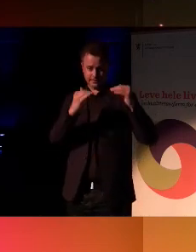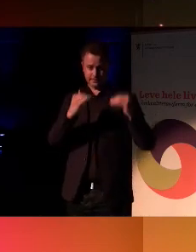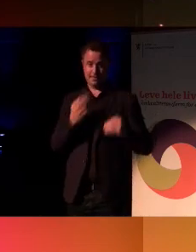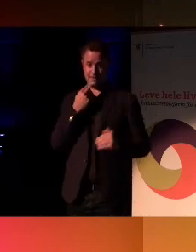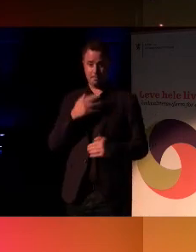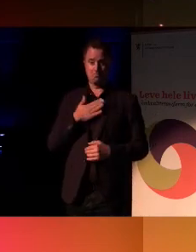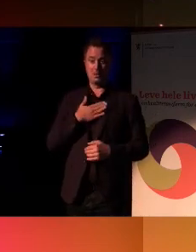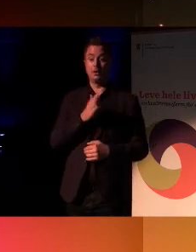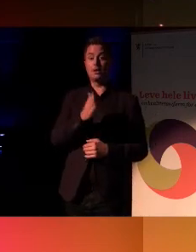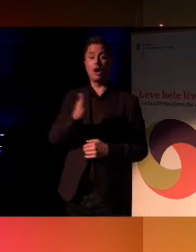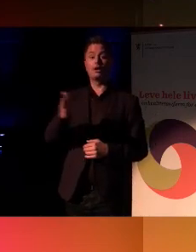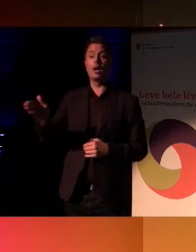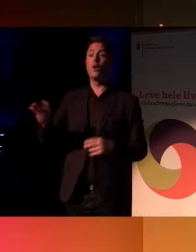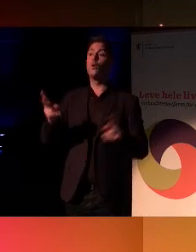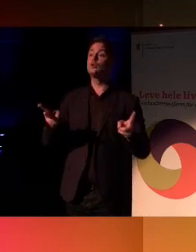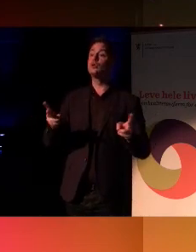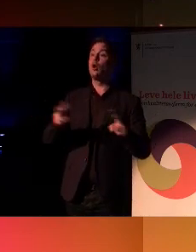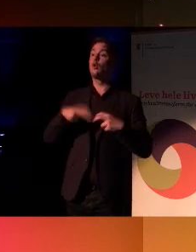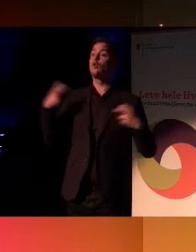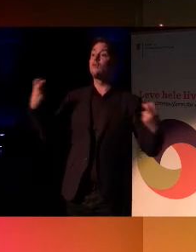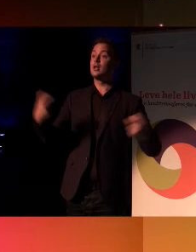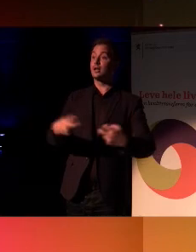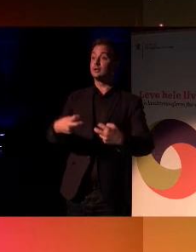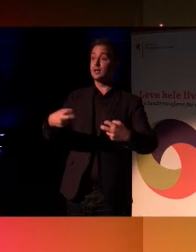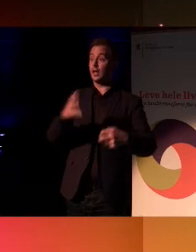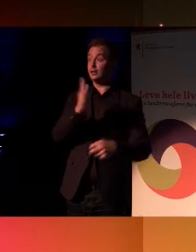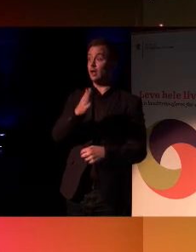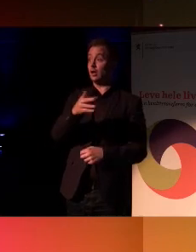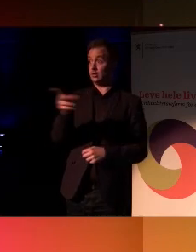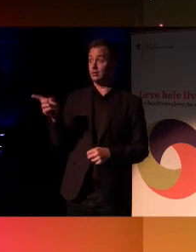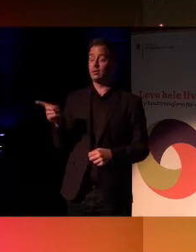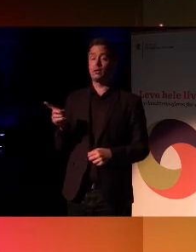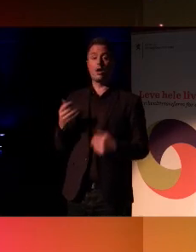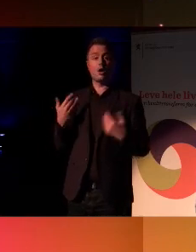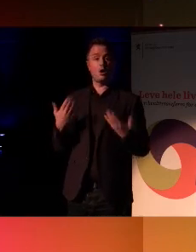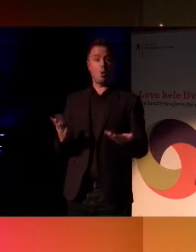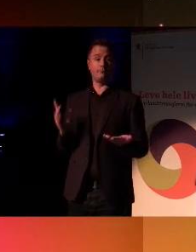takke denne konferansen for at vi fikk lov å komme her og presentere